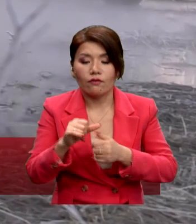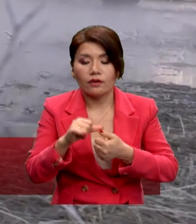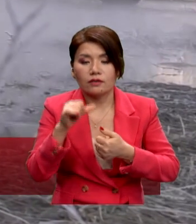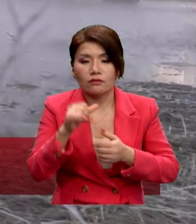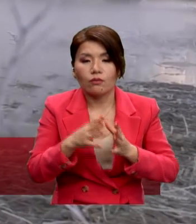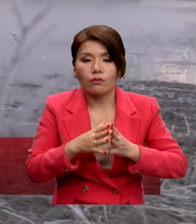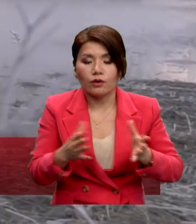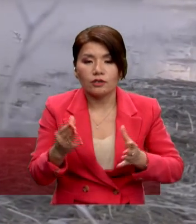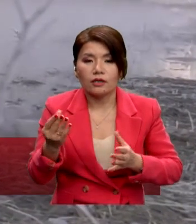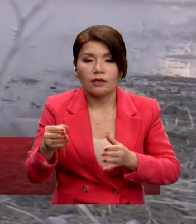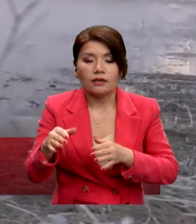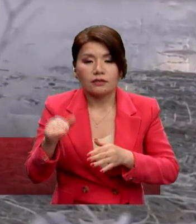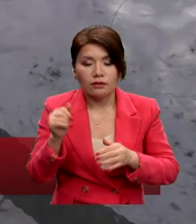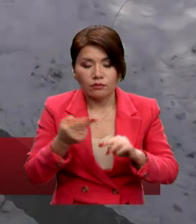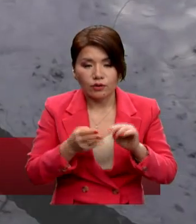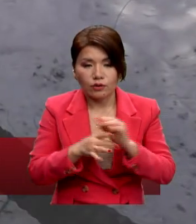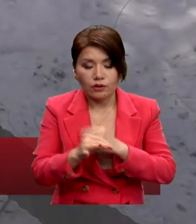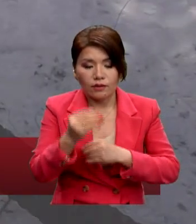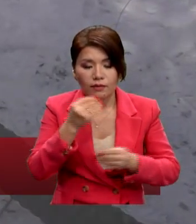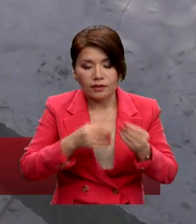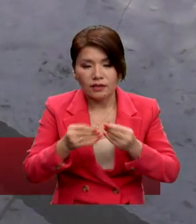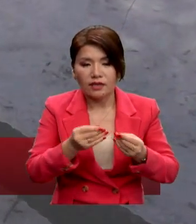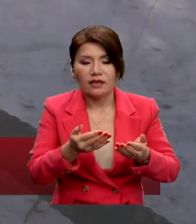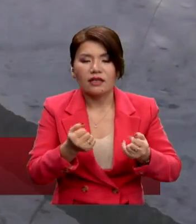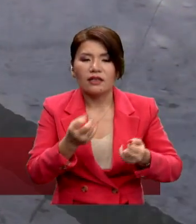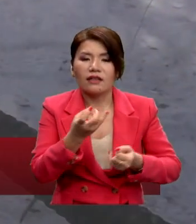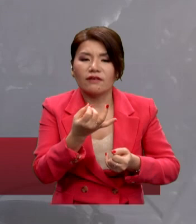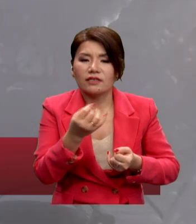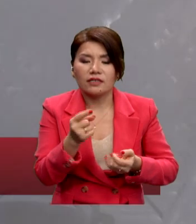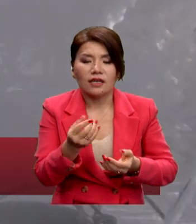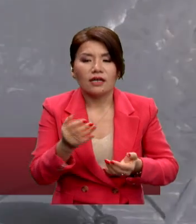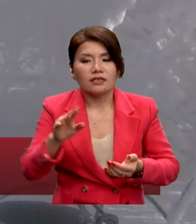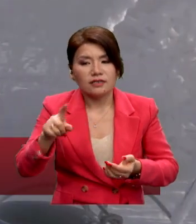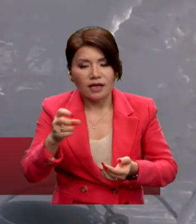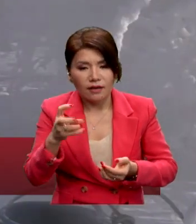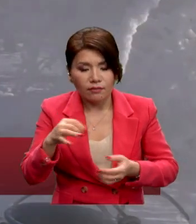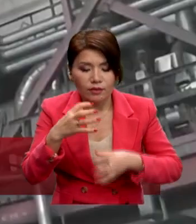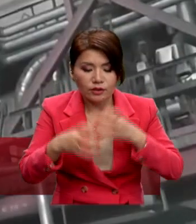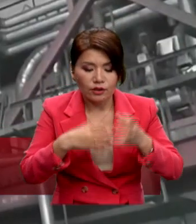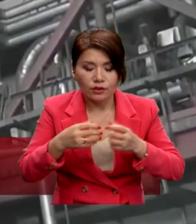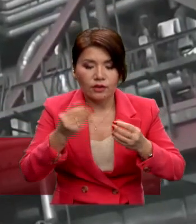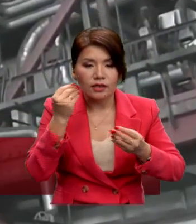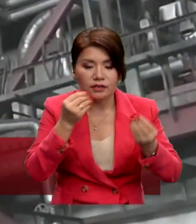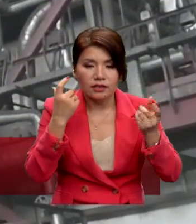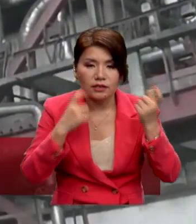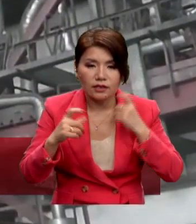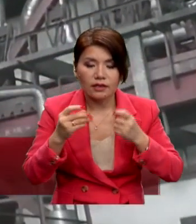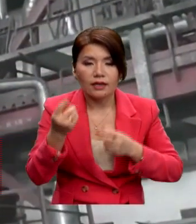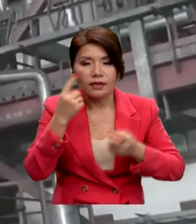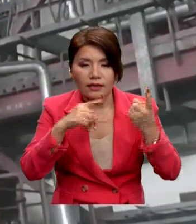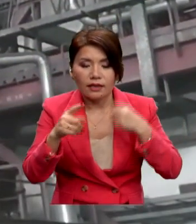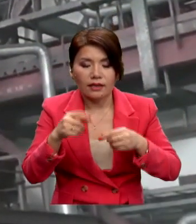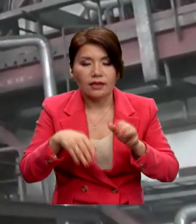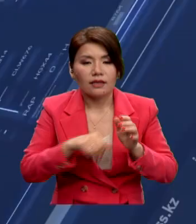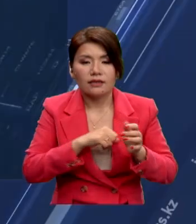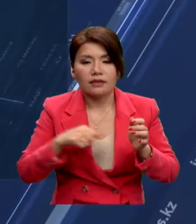будут заемные. Эксперты считают, что ни привлечение инвестора, ни займ от международных финансовых институтов идея не